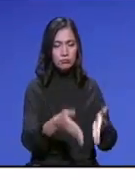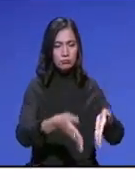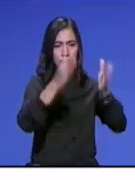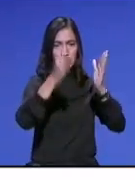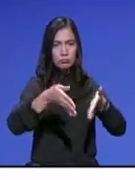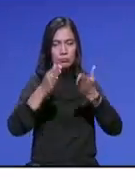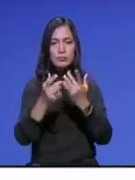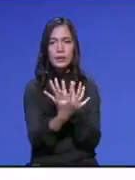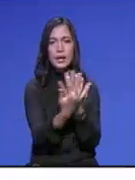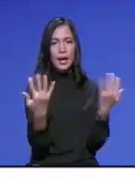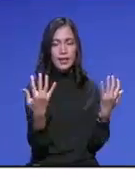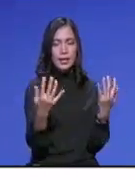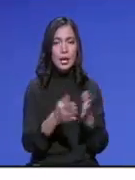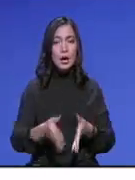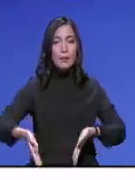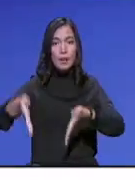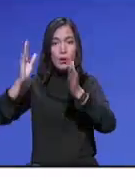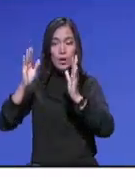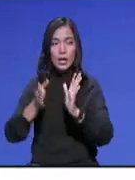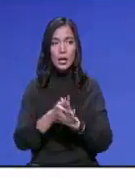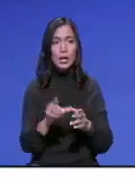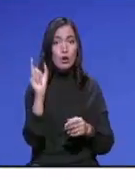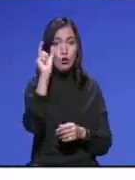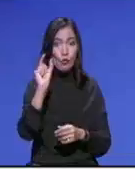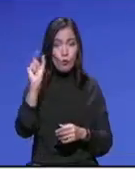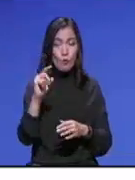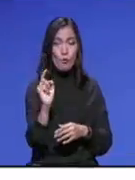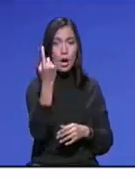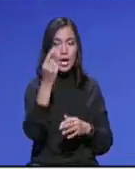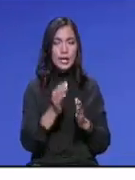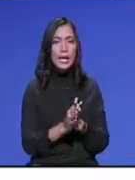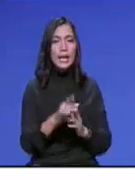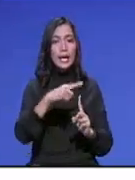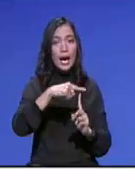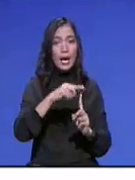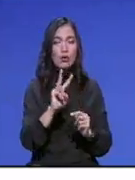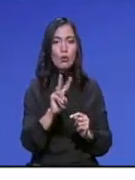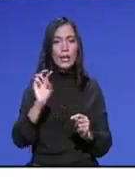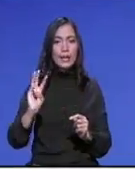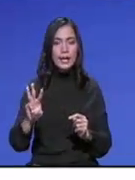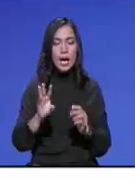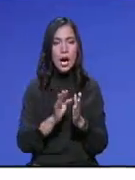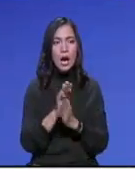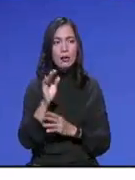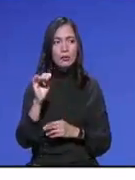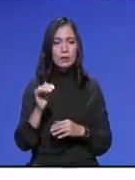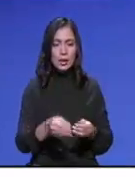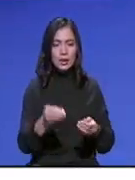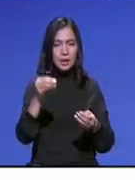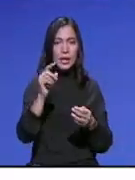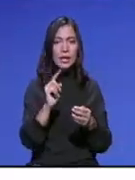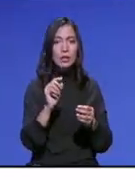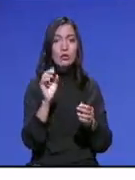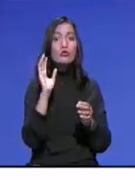untuk masyarakat. Pembangunan sarana umum telah dimulai 23 Desember 2018 dan ditandai dengan peletakan batu